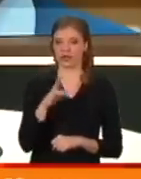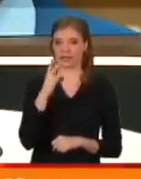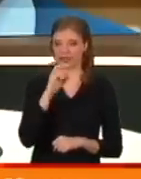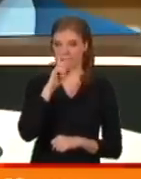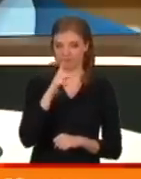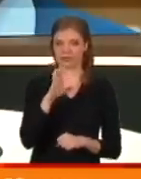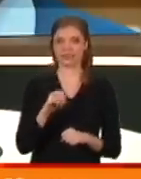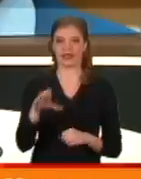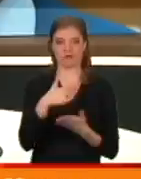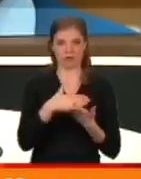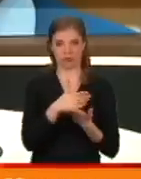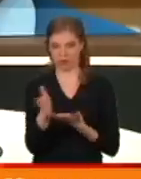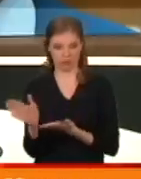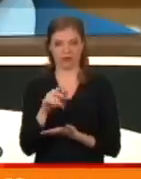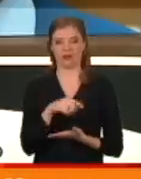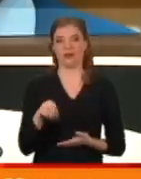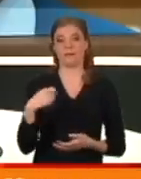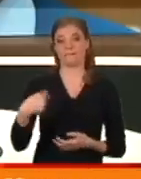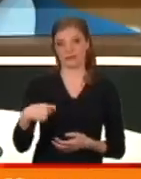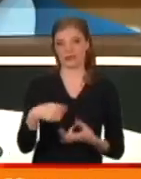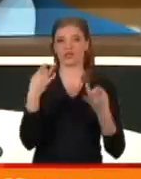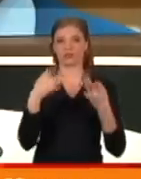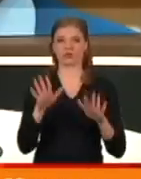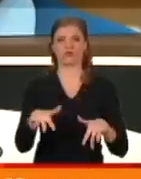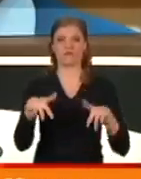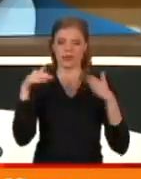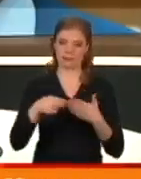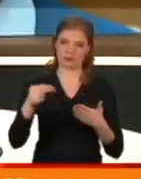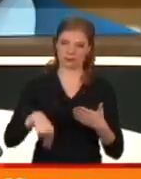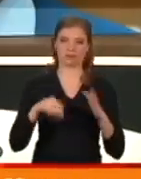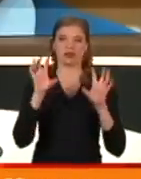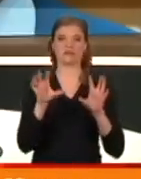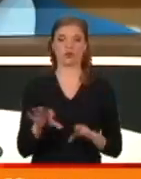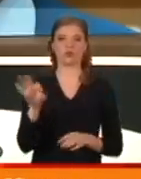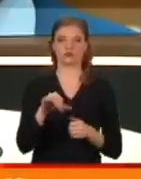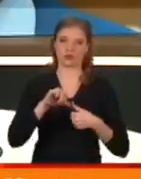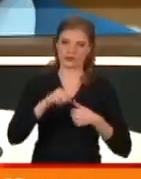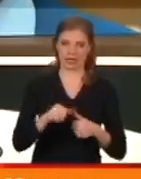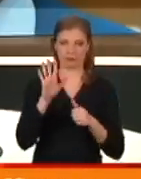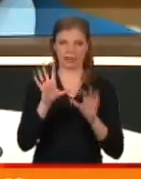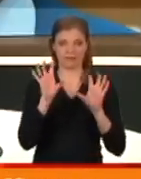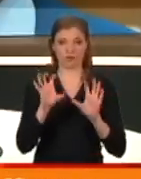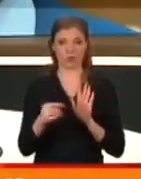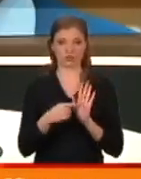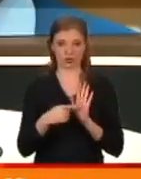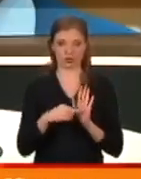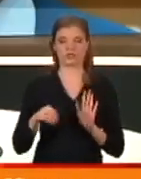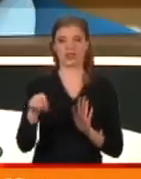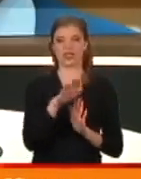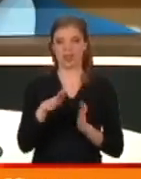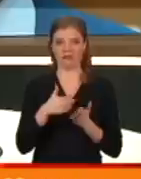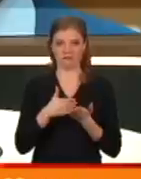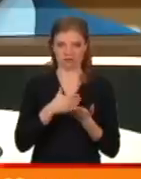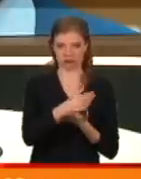схибила із європейського курсу, президент Петро Порошенко просто в парламенті підписав закон про закріплення в Конституції